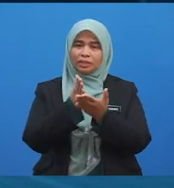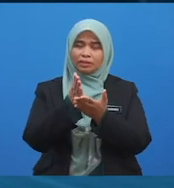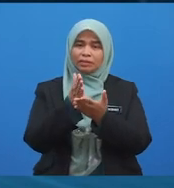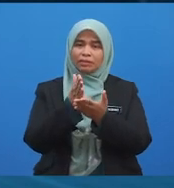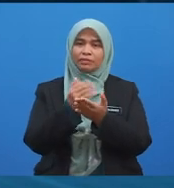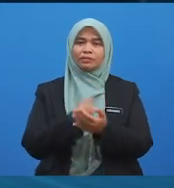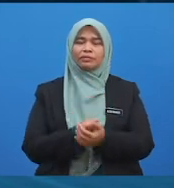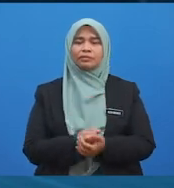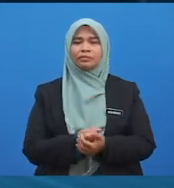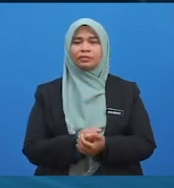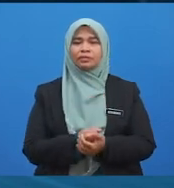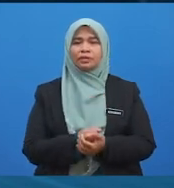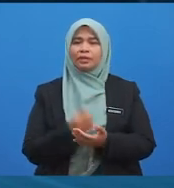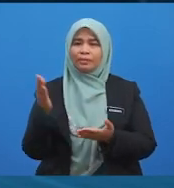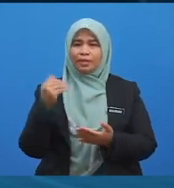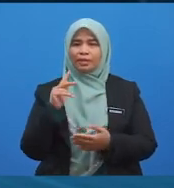Seterusnya,